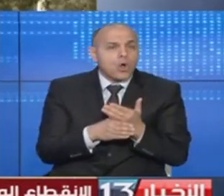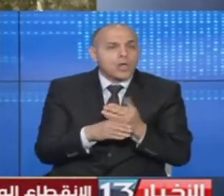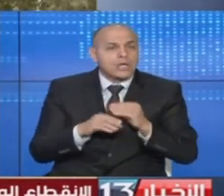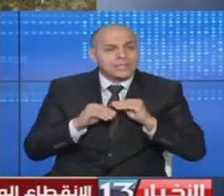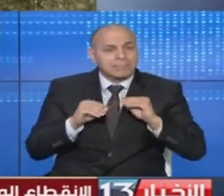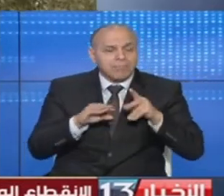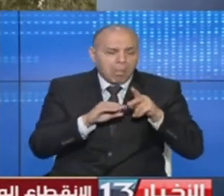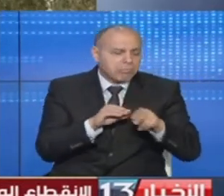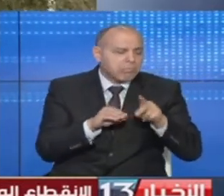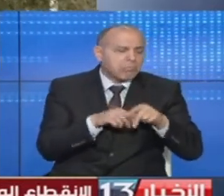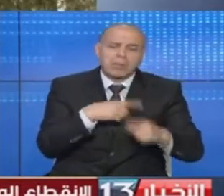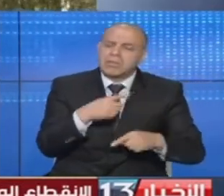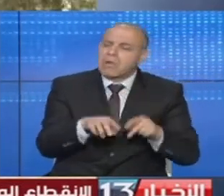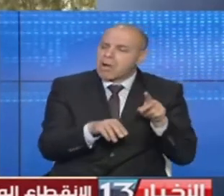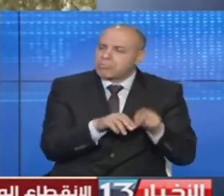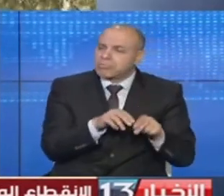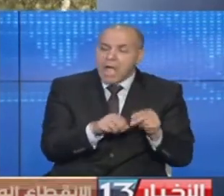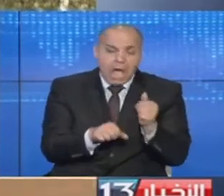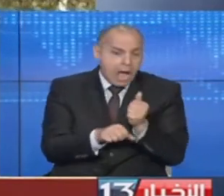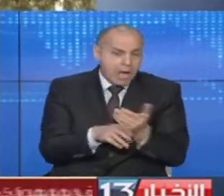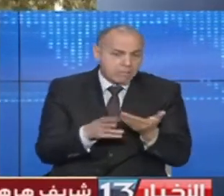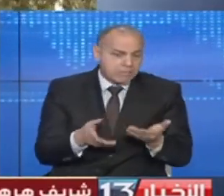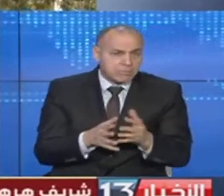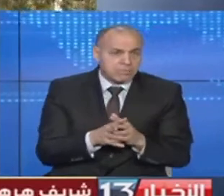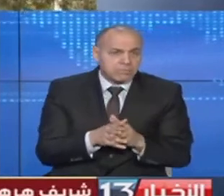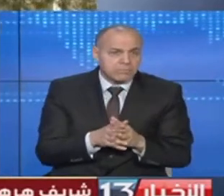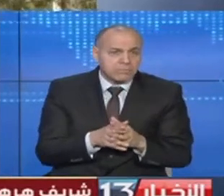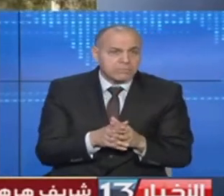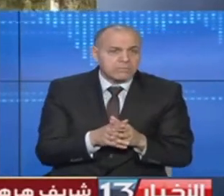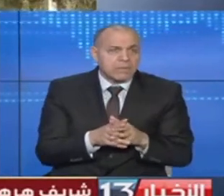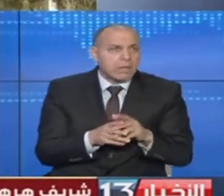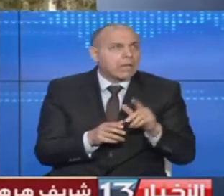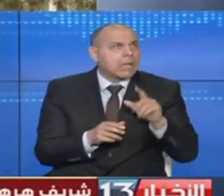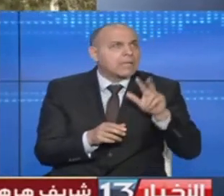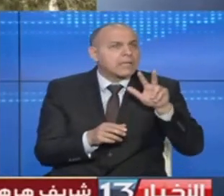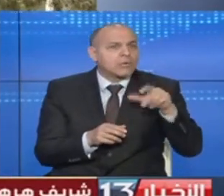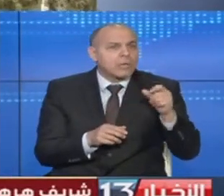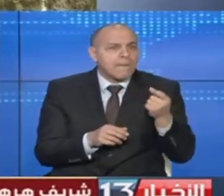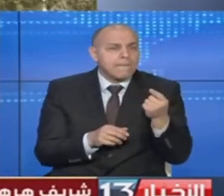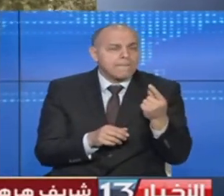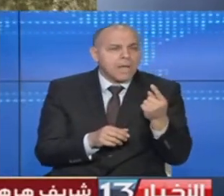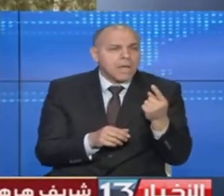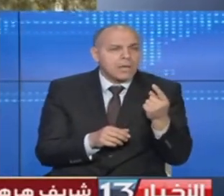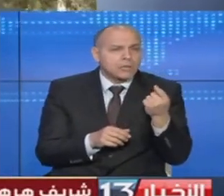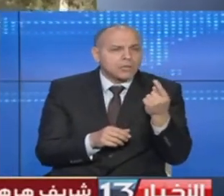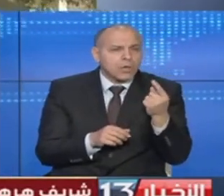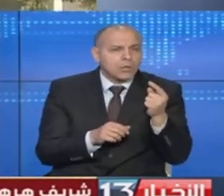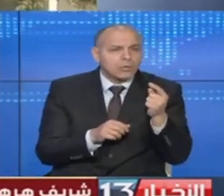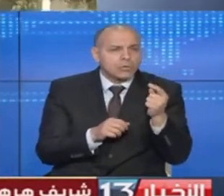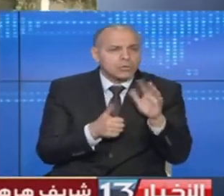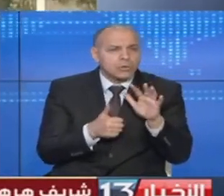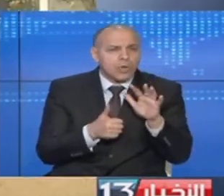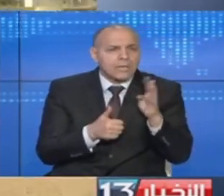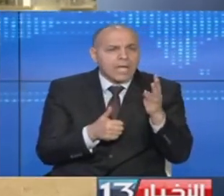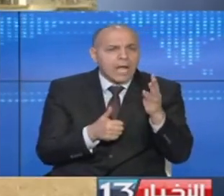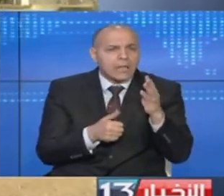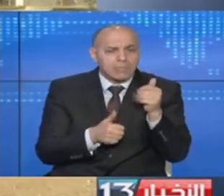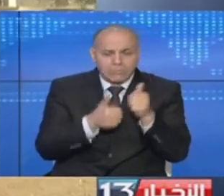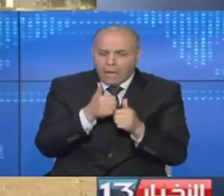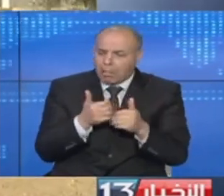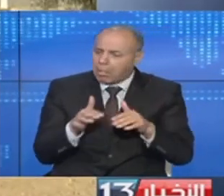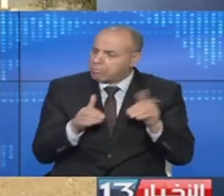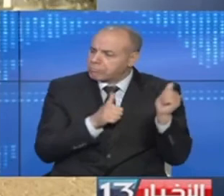من الانقطاع. عندنا سنة مثلا ثلاثي الأول تقريبا 164 واحد ما عدوش الامتحانات